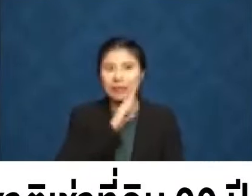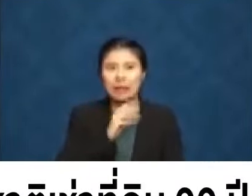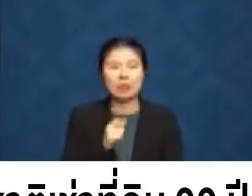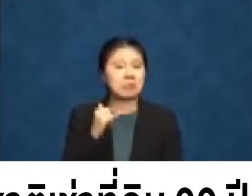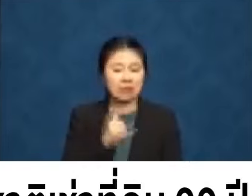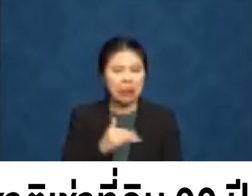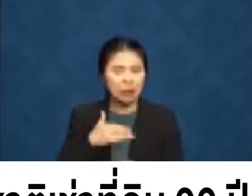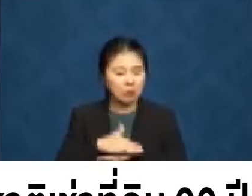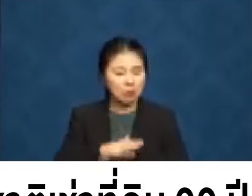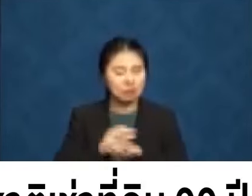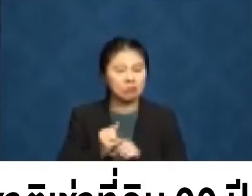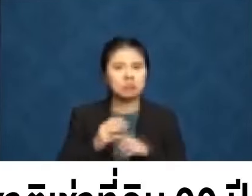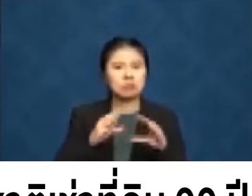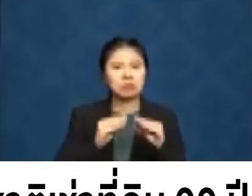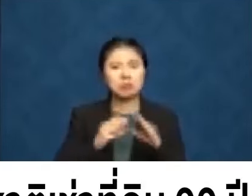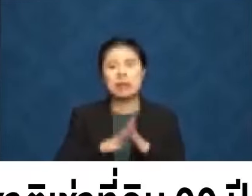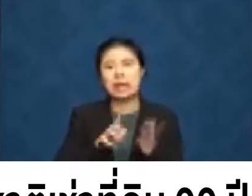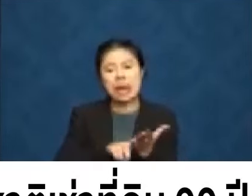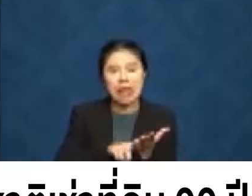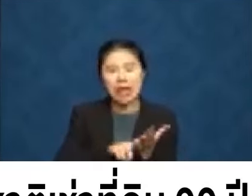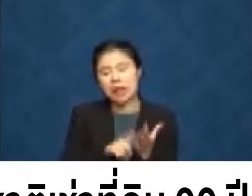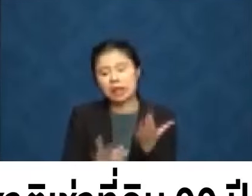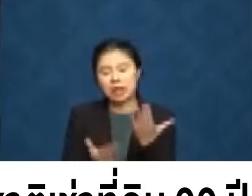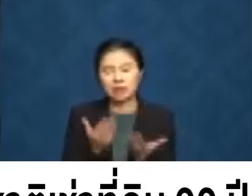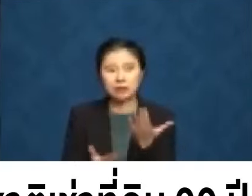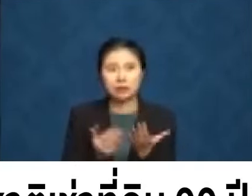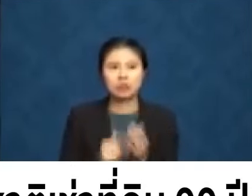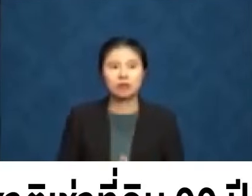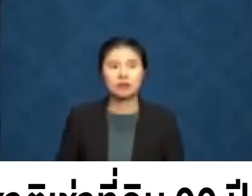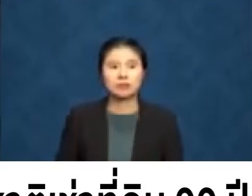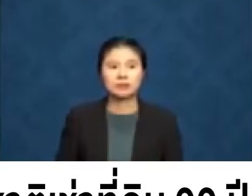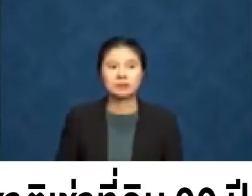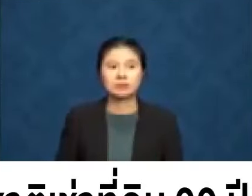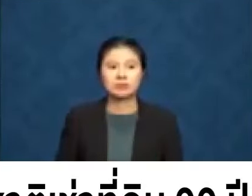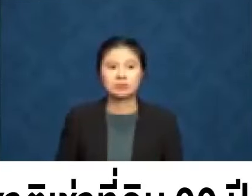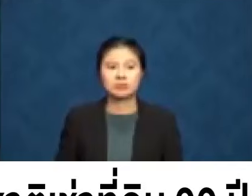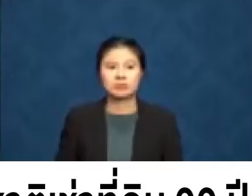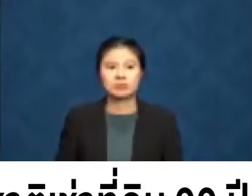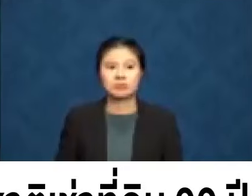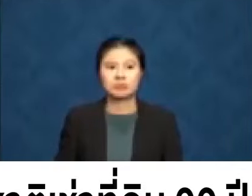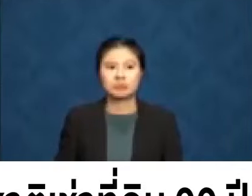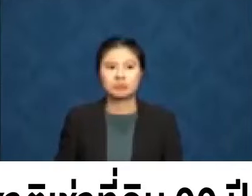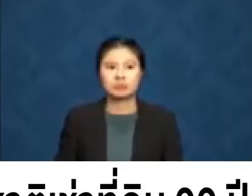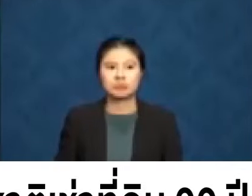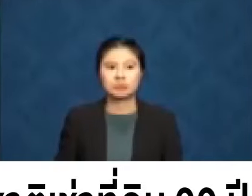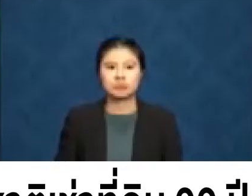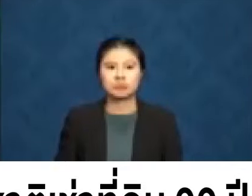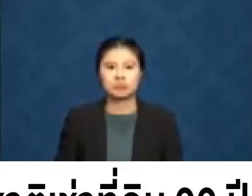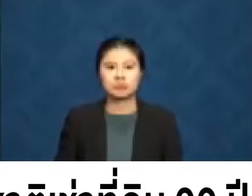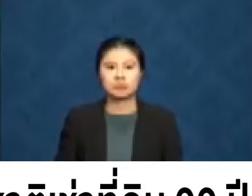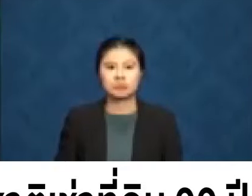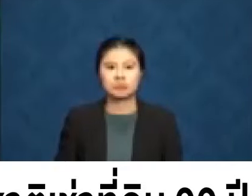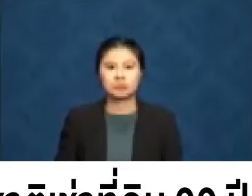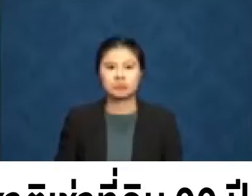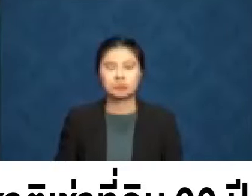ถือว่าเป็นมติครม.แล้วจะลาหรือไม่ลาก็โอเคแล้วคราวนี้ในเรื่องผมเรียนด้วยความเคารพว่าต